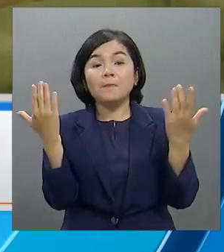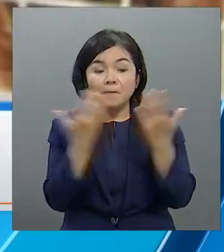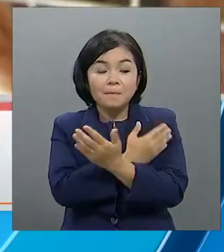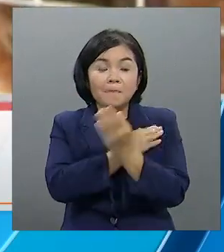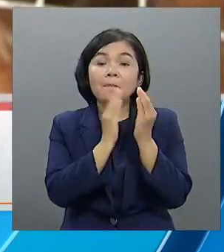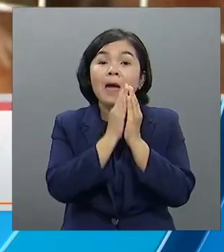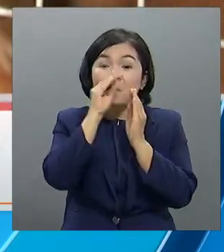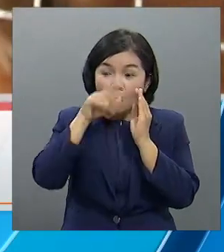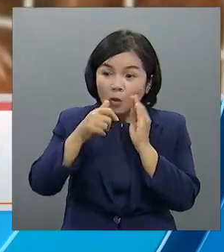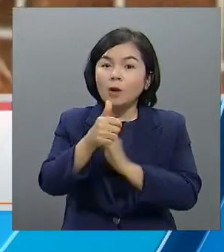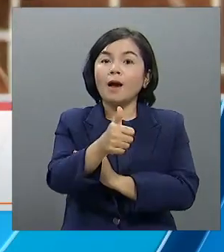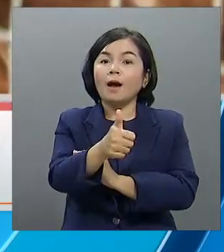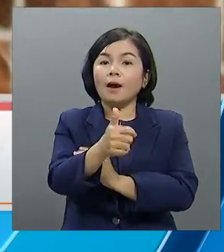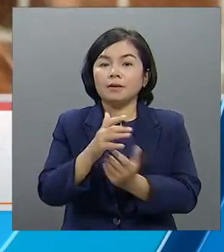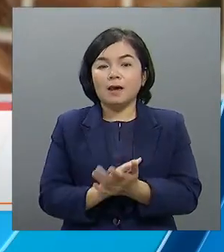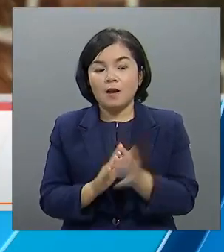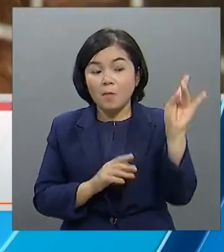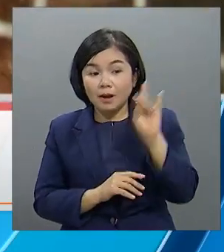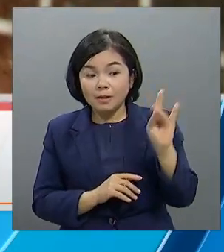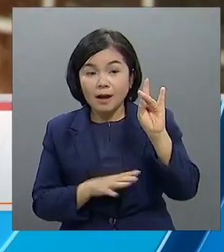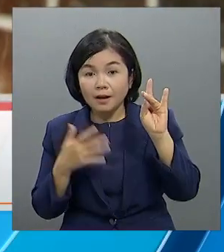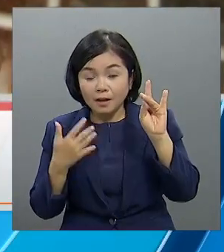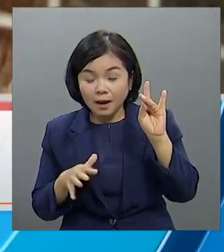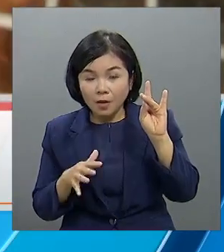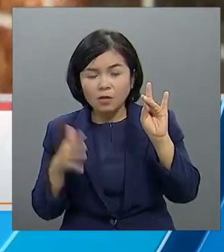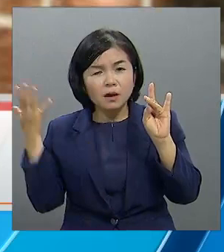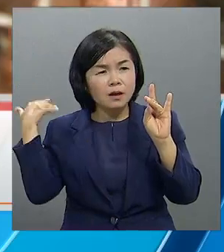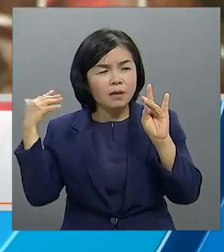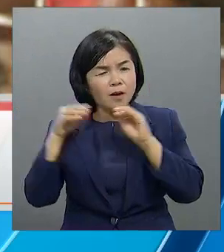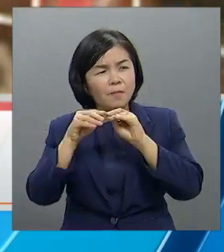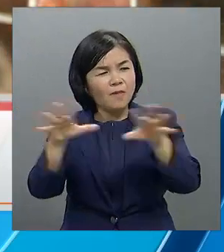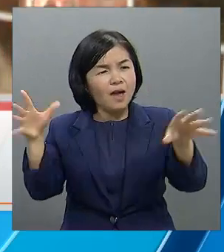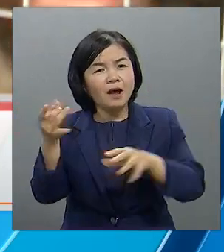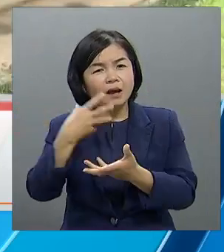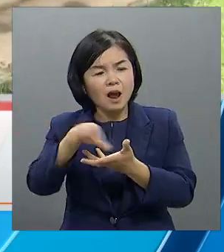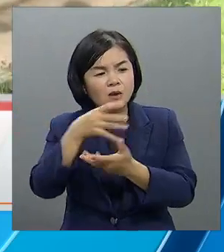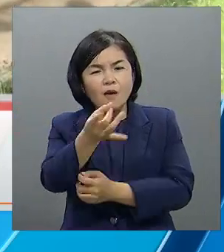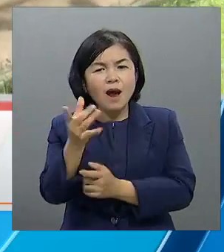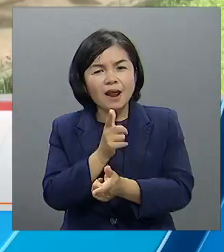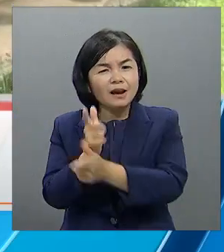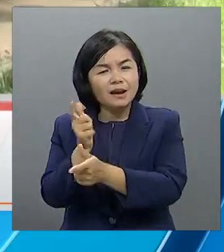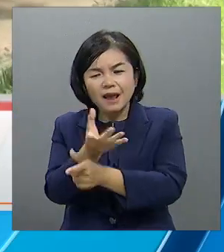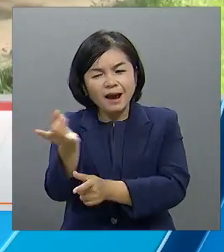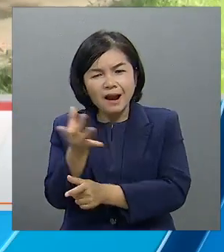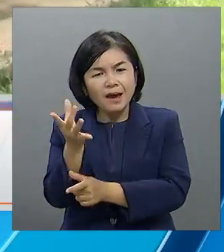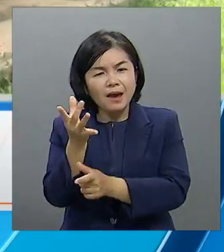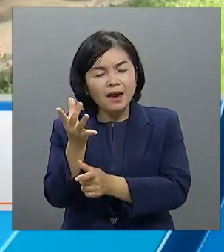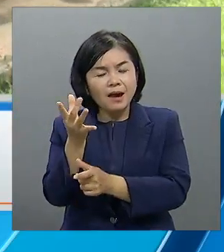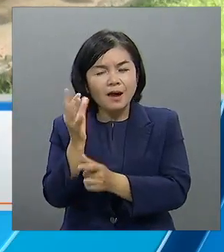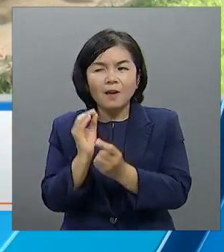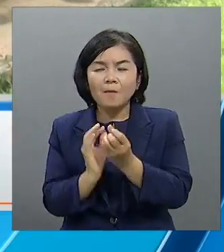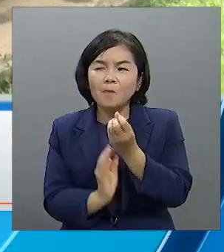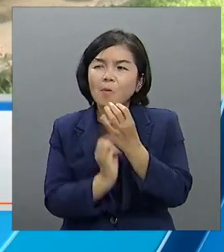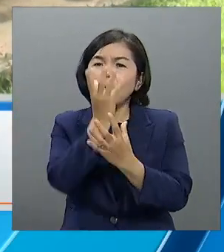านี้นอกจากสัตว์แล้วเราเคยนำเสนอตอนนั้นไม่แน่ใจว่าเป็นฟาร์มอะไรสักอย่างหนึ่งอ่ะแต่ว่าเป็นการปลูกพืชก็เปิดเพล